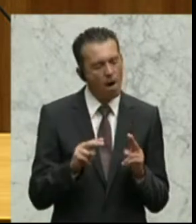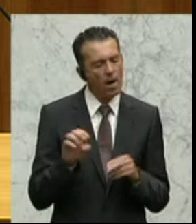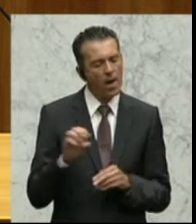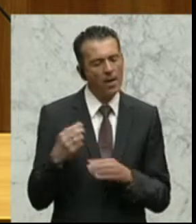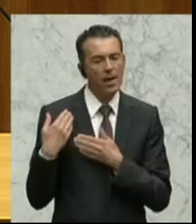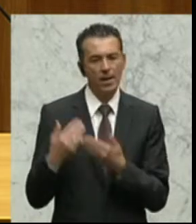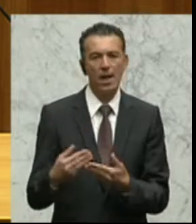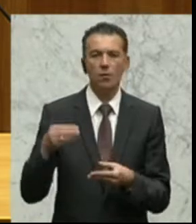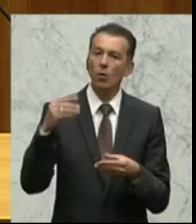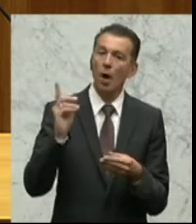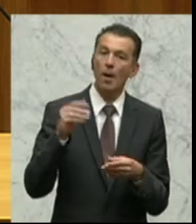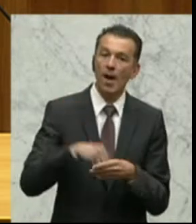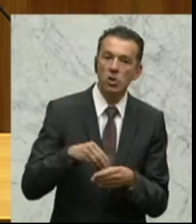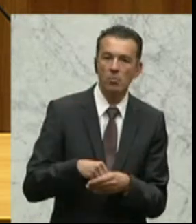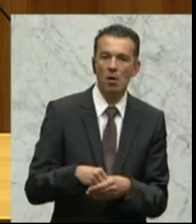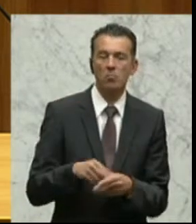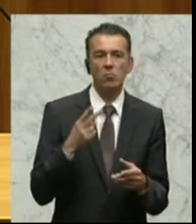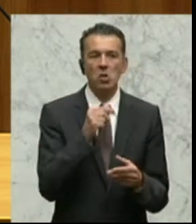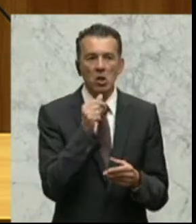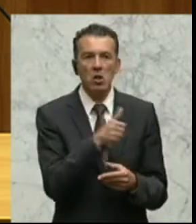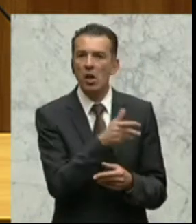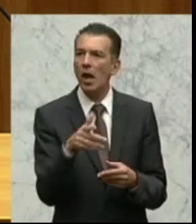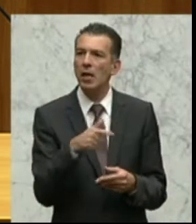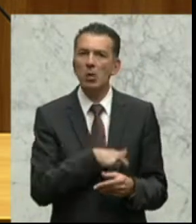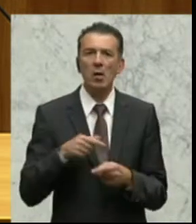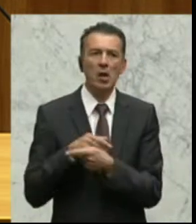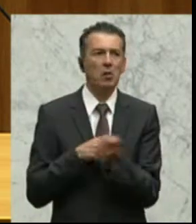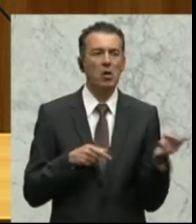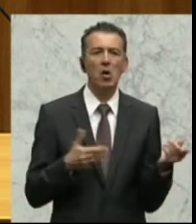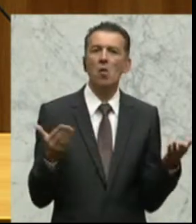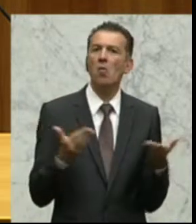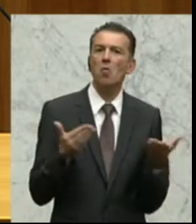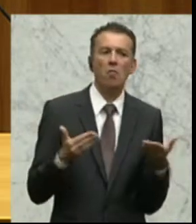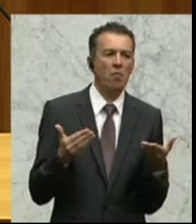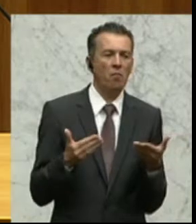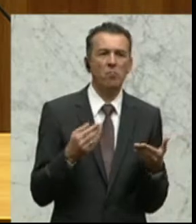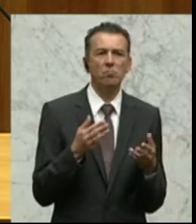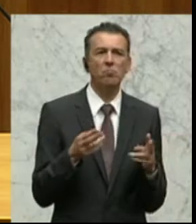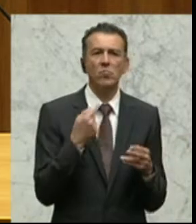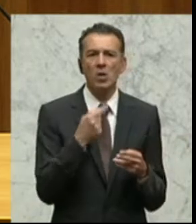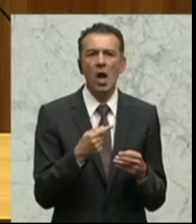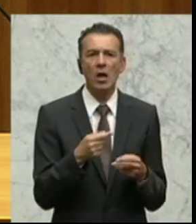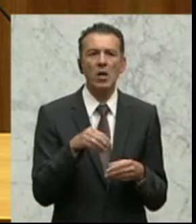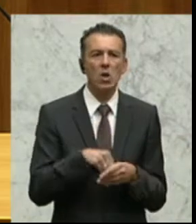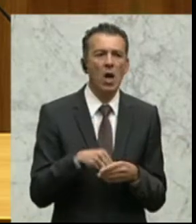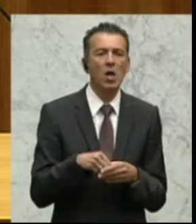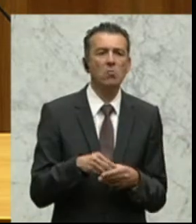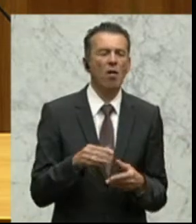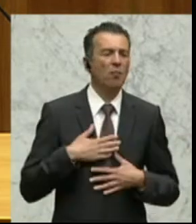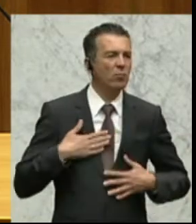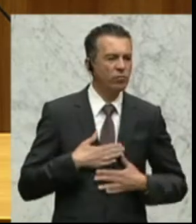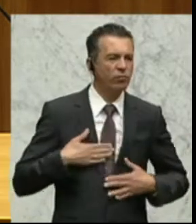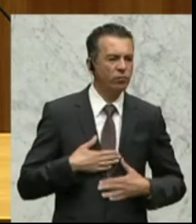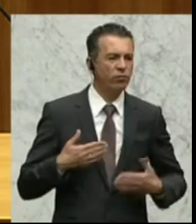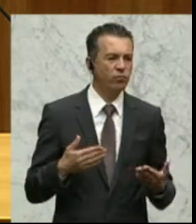nicht erkennen, wo manche Fraktionen hier in diesem Hause Einsparungen als grauslich bezeichnen. Schon Familien sparen etwas, um in Urlaub fahren zu können.